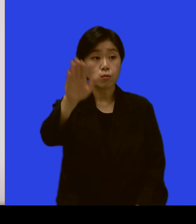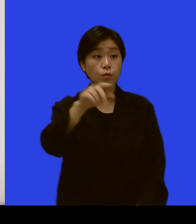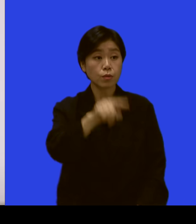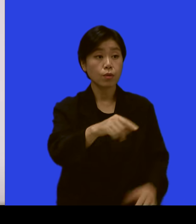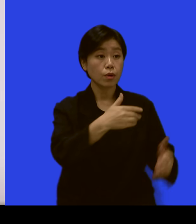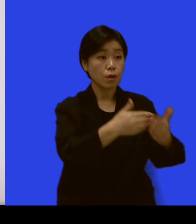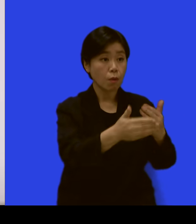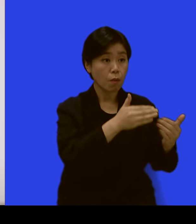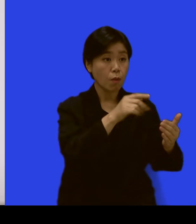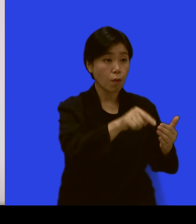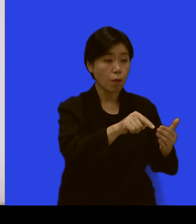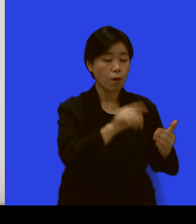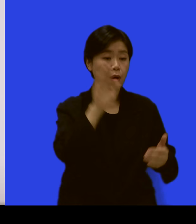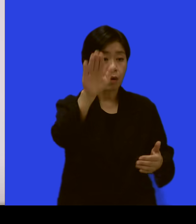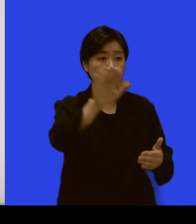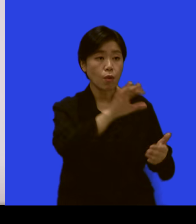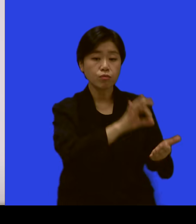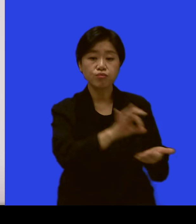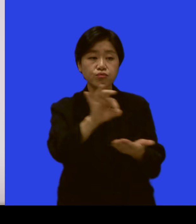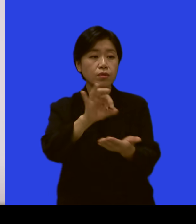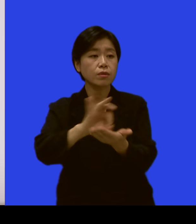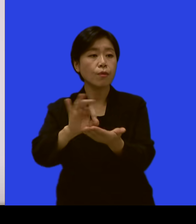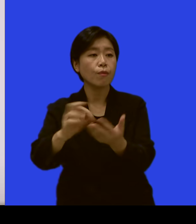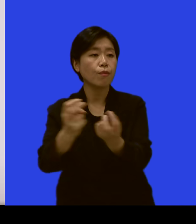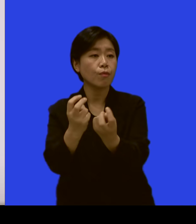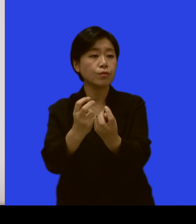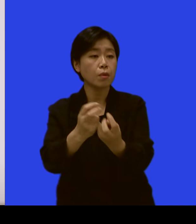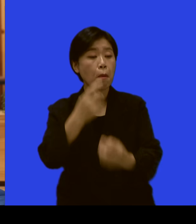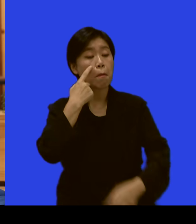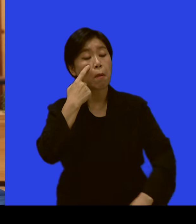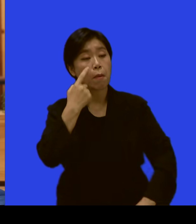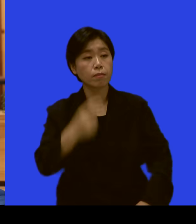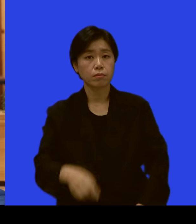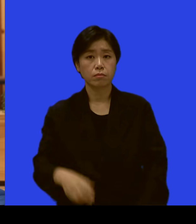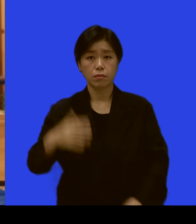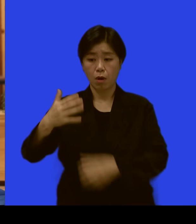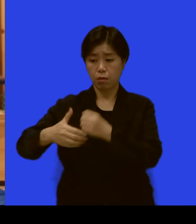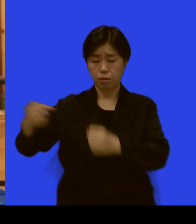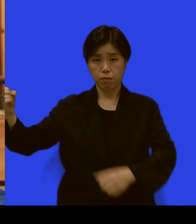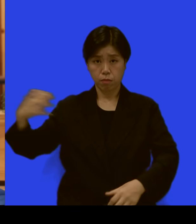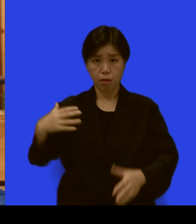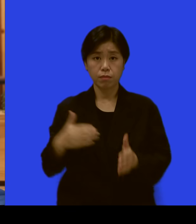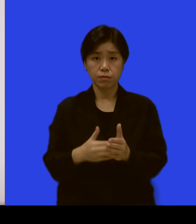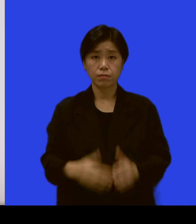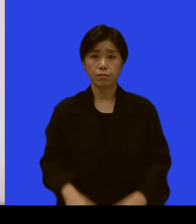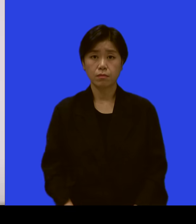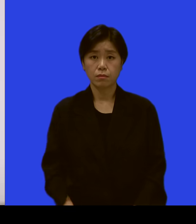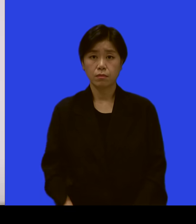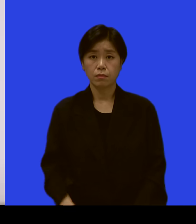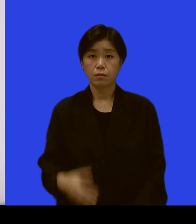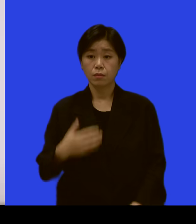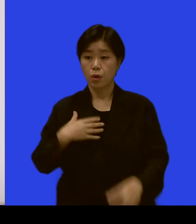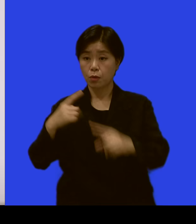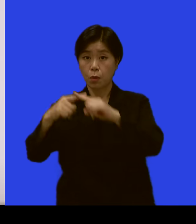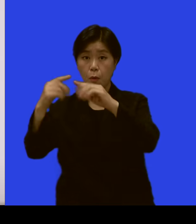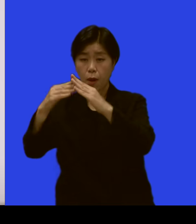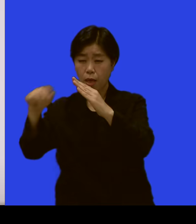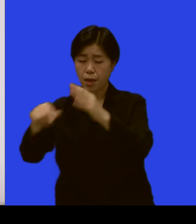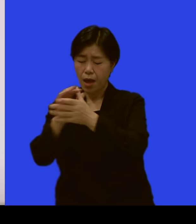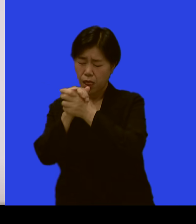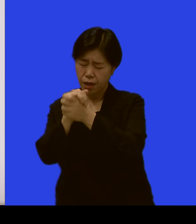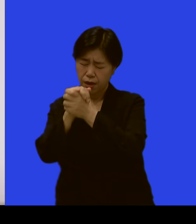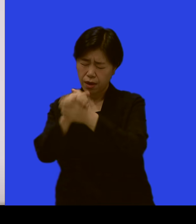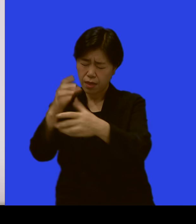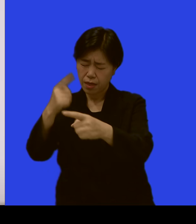널 향한 계획이 있어. 이제 그게 저를 뒤집어지게 했죠. 제가 교회 가서 기도하다 하나님을 만난 게